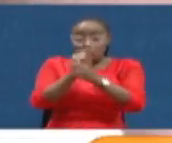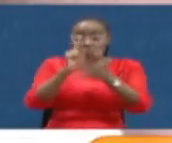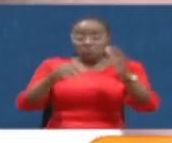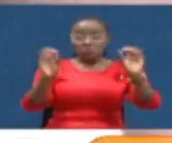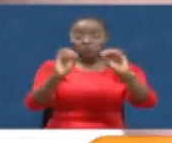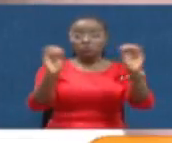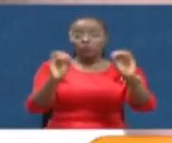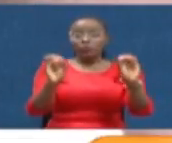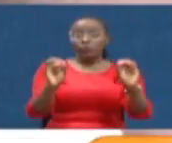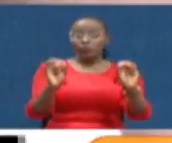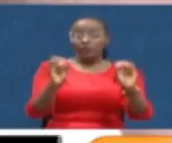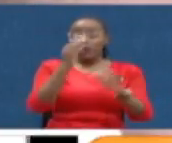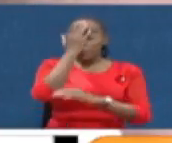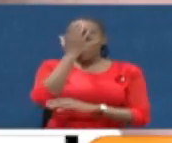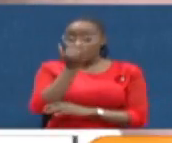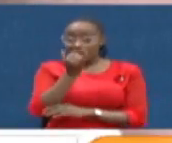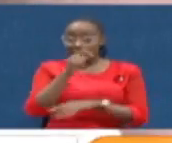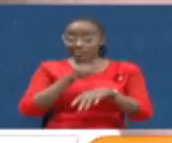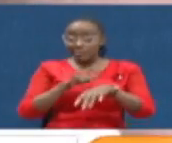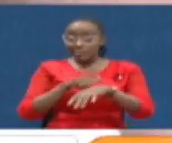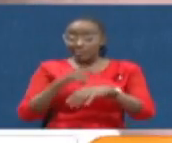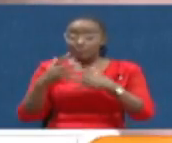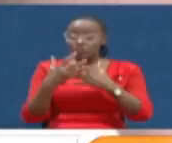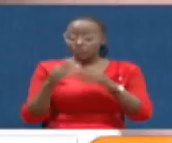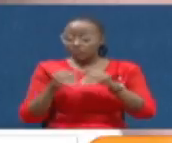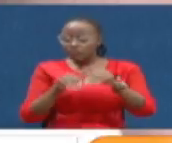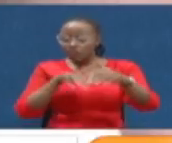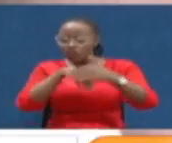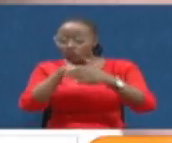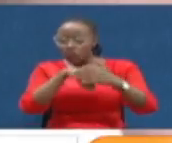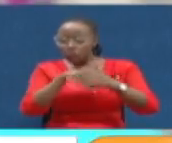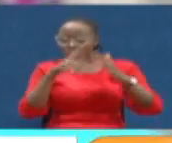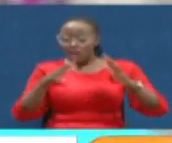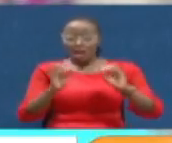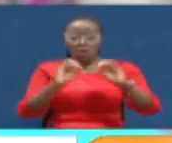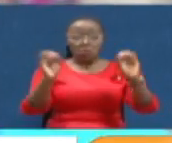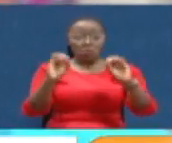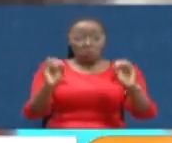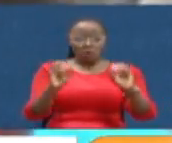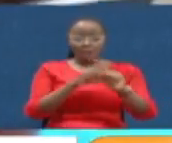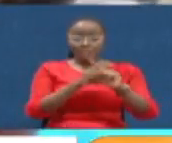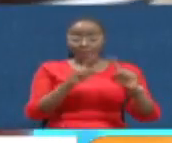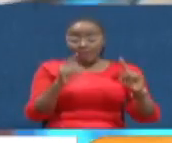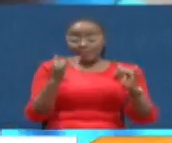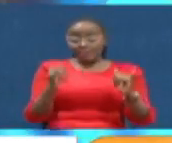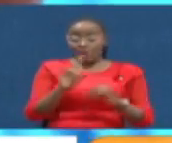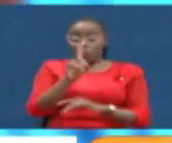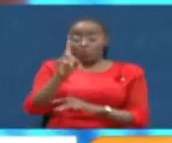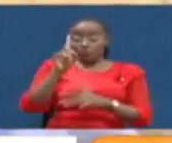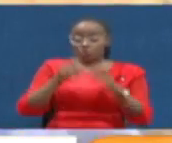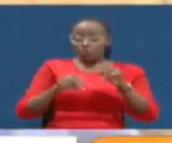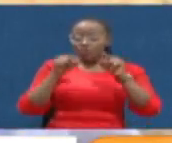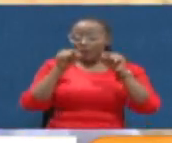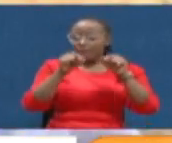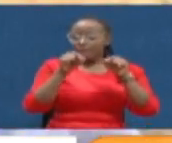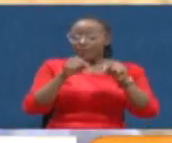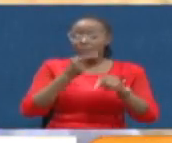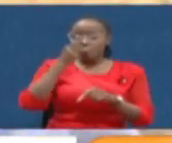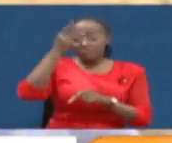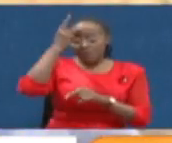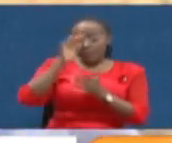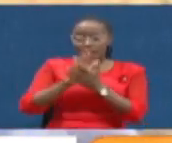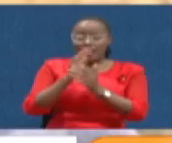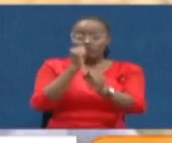nini. Manake ukimweka kwenye football, si footballer. Lakini Omar mzee analaumu wazazi na ukosefu wa